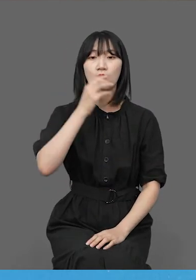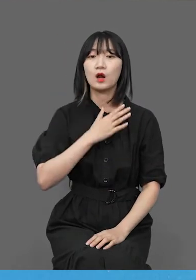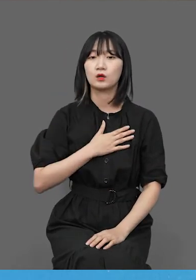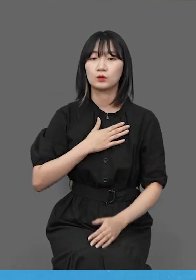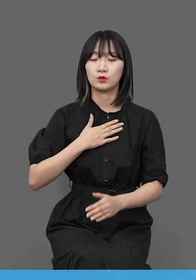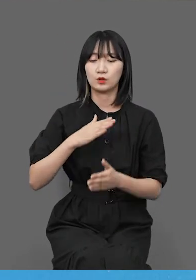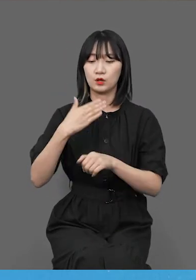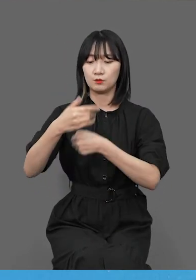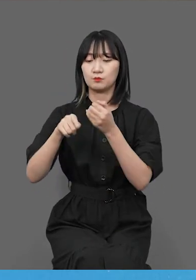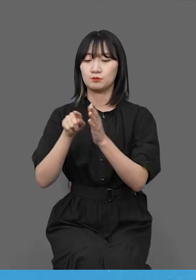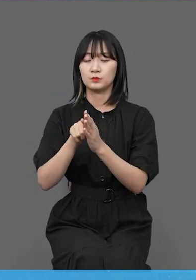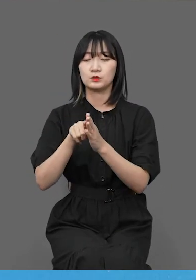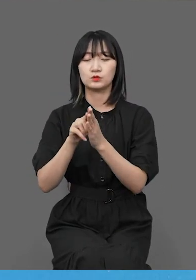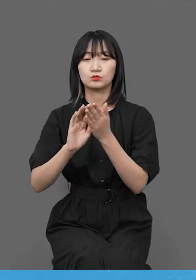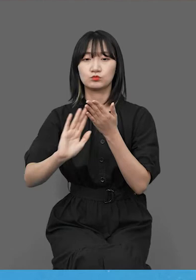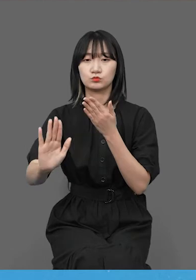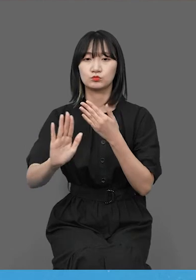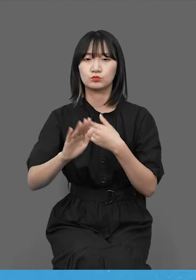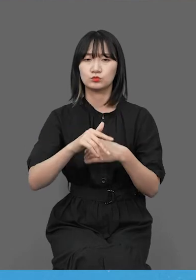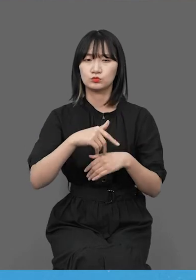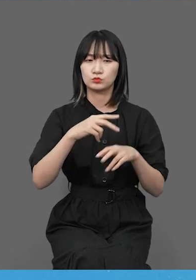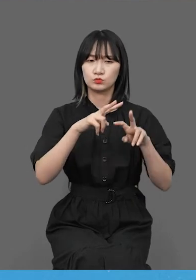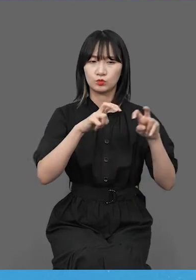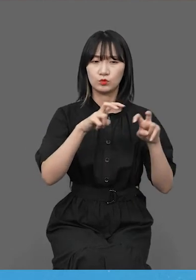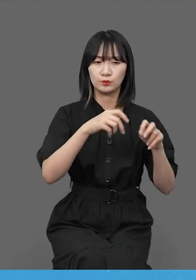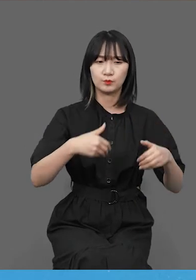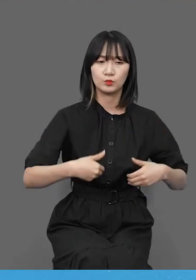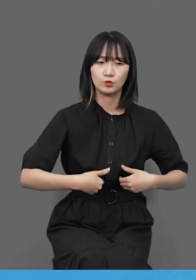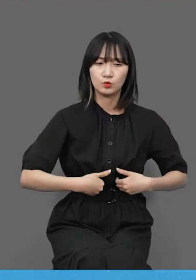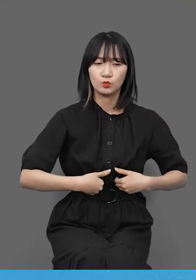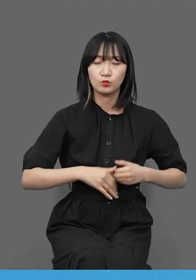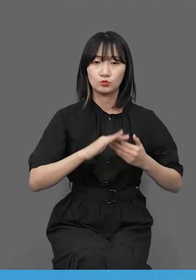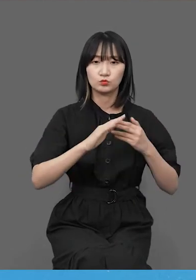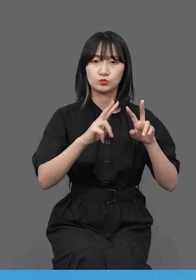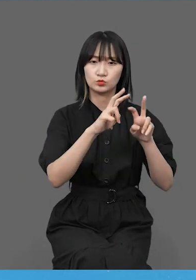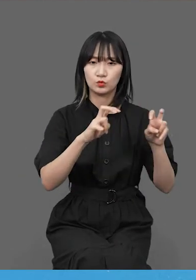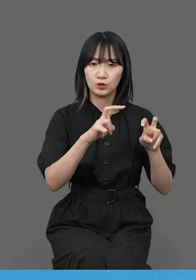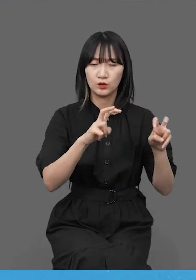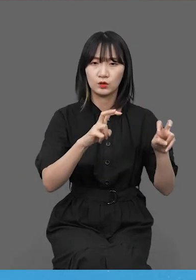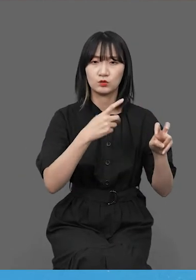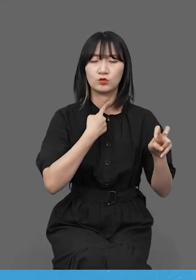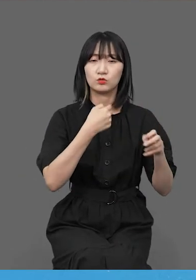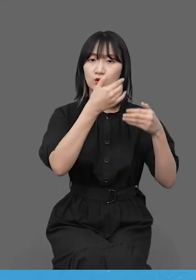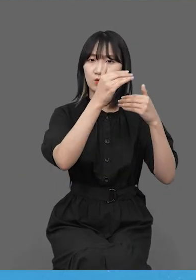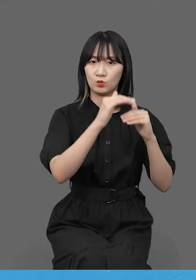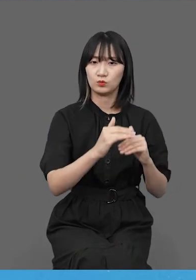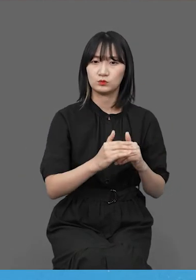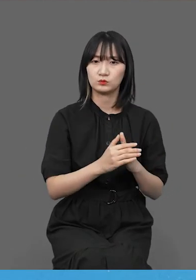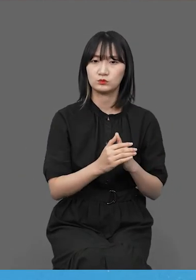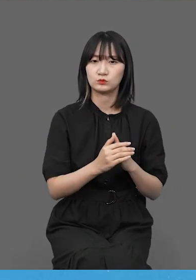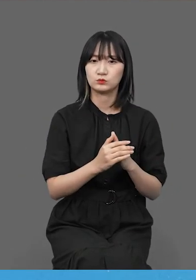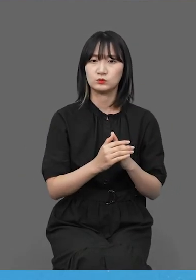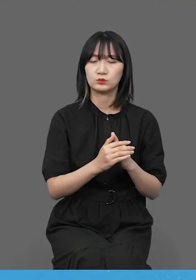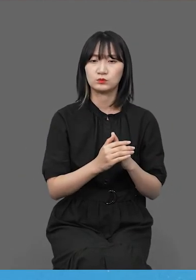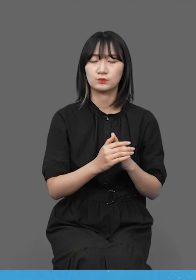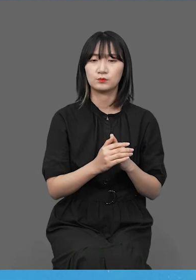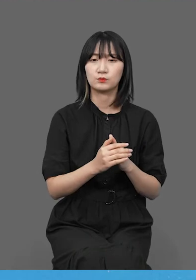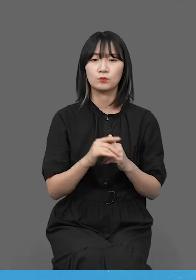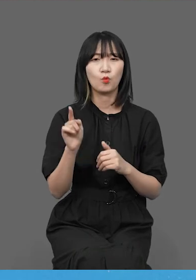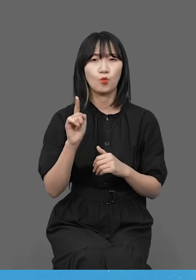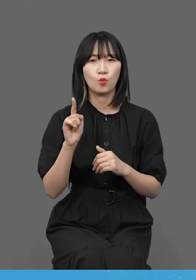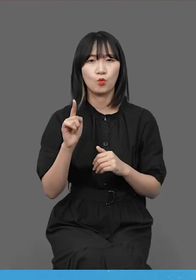후에 정말 이건 조사해봐야 되겠다 마음 먹고 조사했던 이런 내용들이 어느